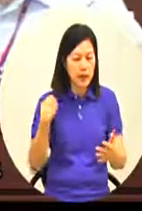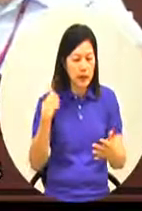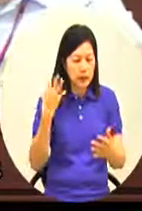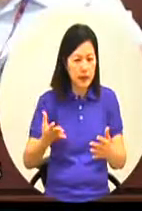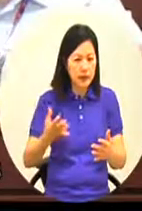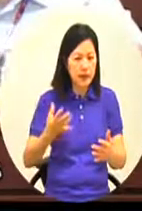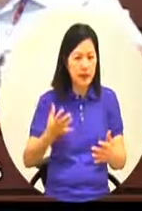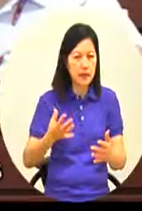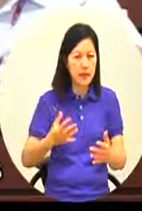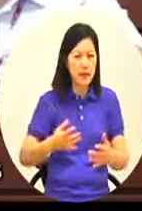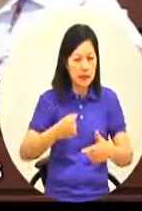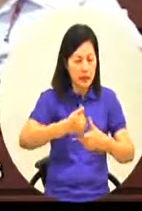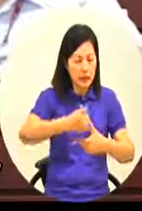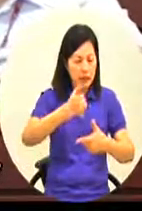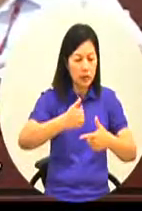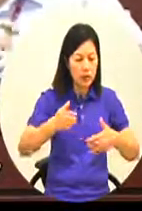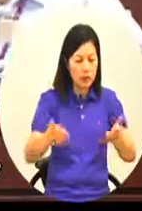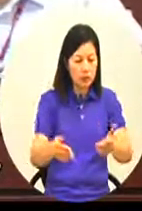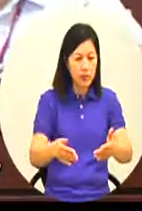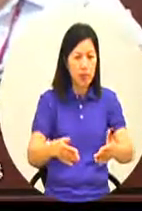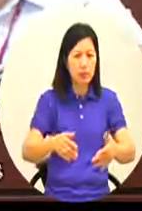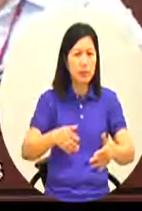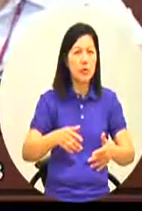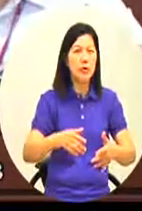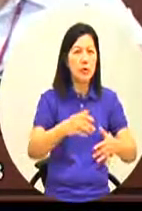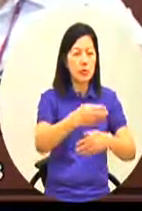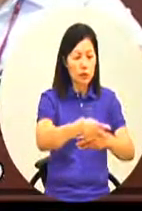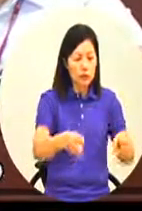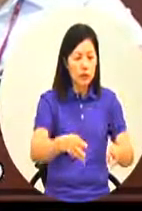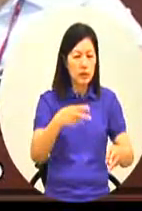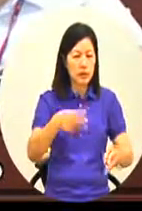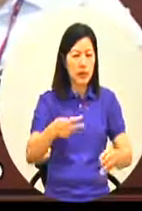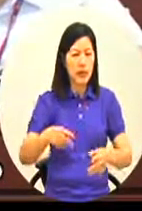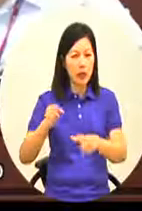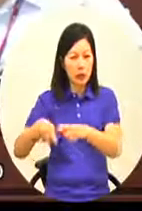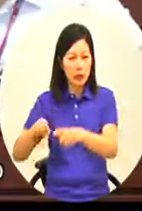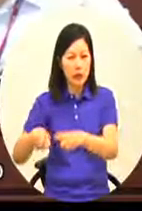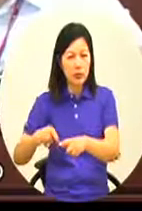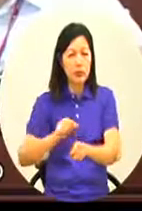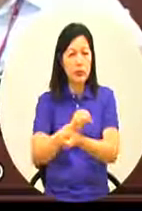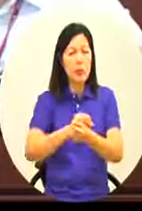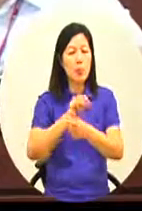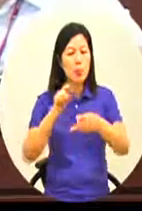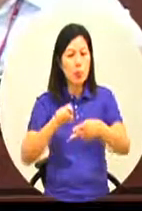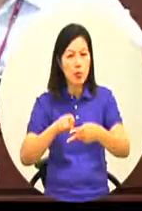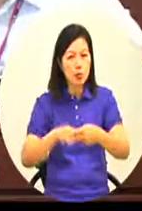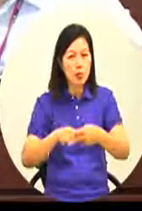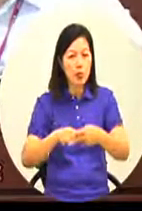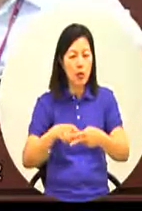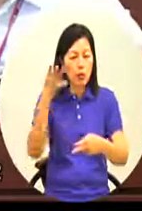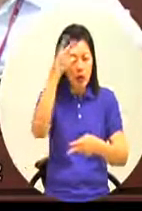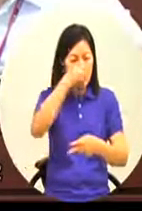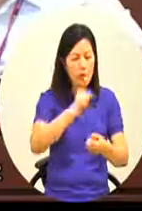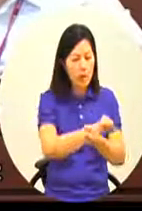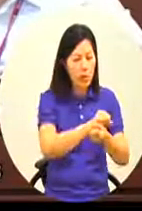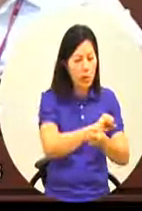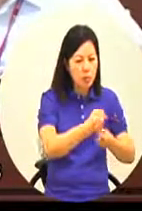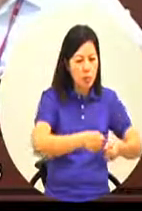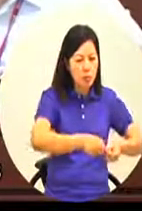建筑师事务所，有设计的公司，那有类似像那种木工老木件，然后去转